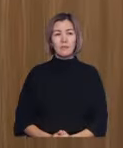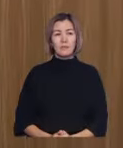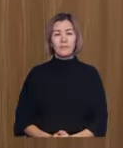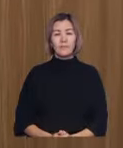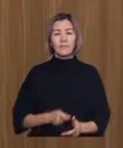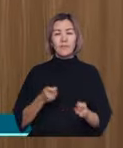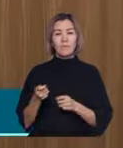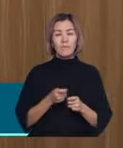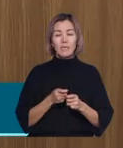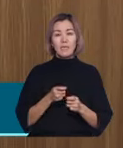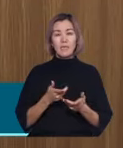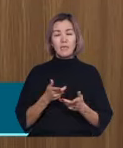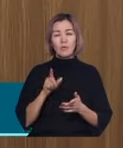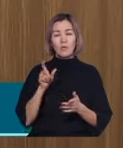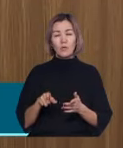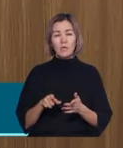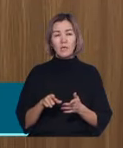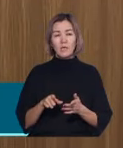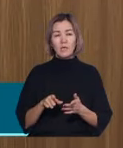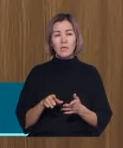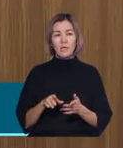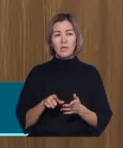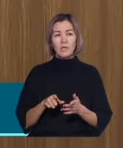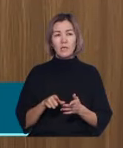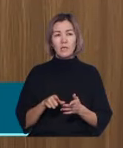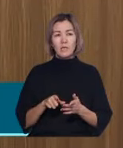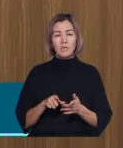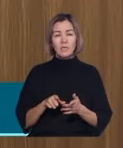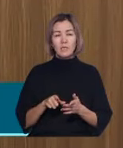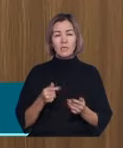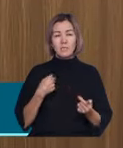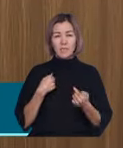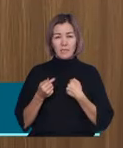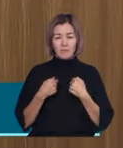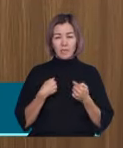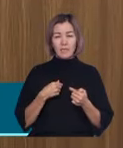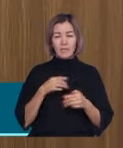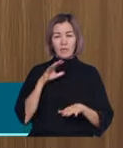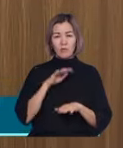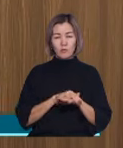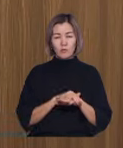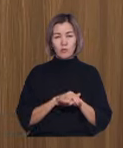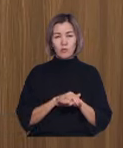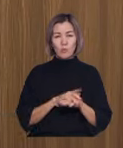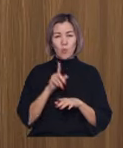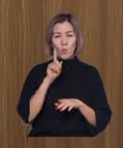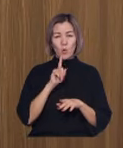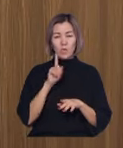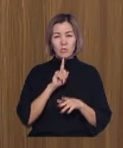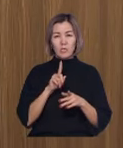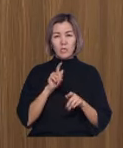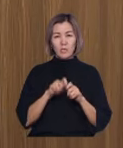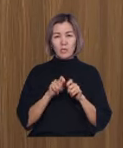Билік өкіліне қатысты күш қолдану фактісі бойынша қылмыстық іс қозғалды. Ал жүргізуші уақытша ұстау изоляторына қамауға